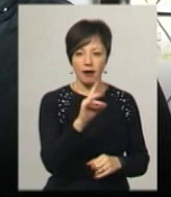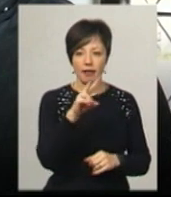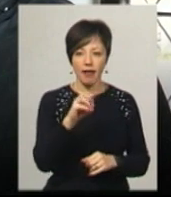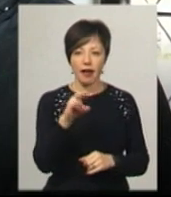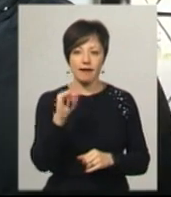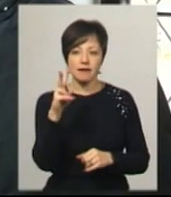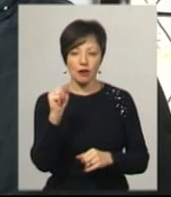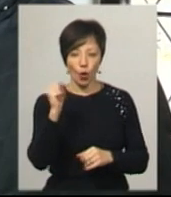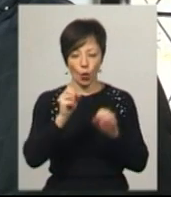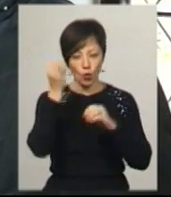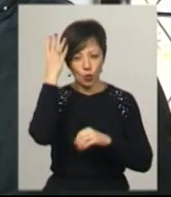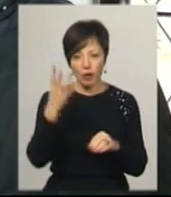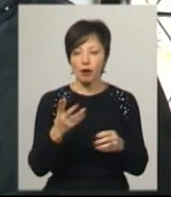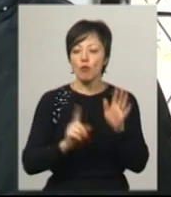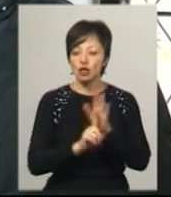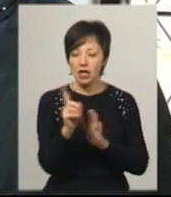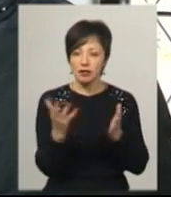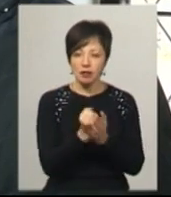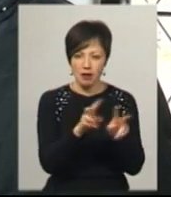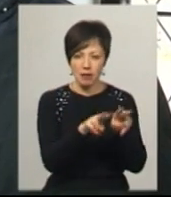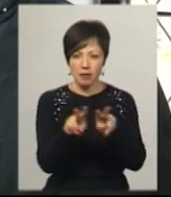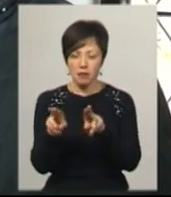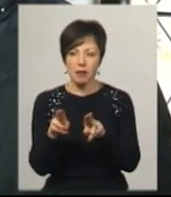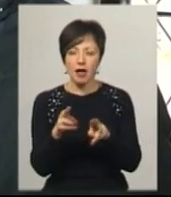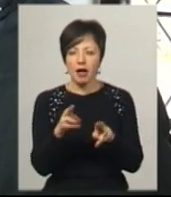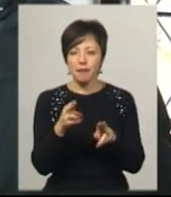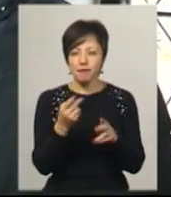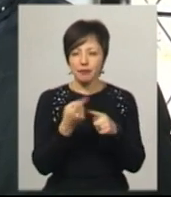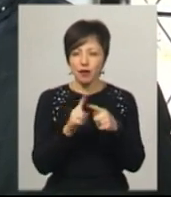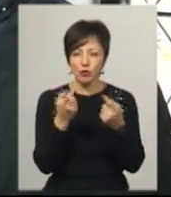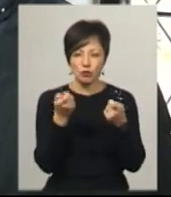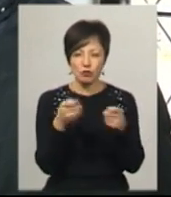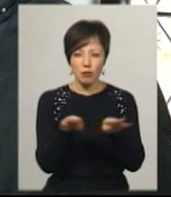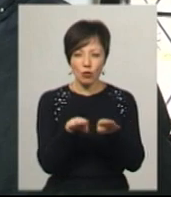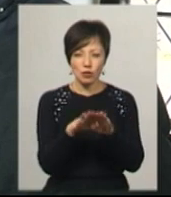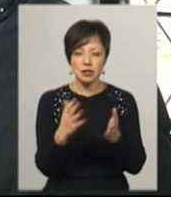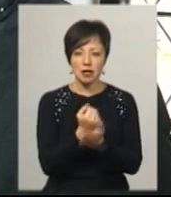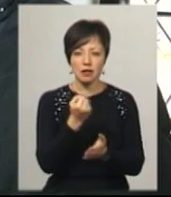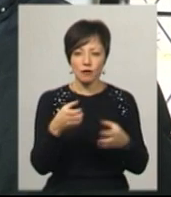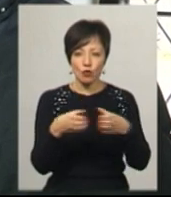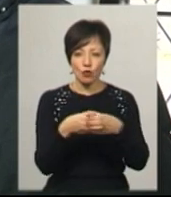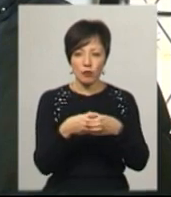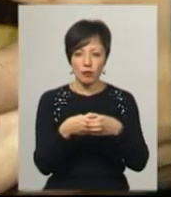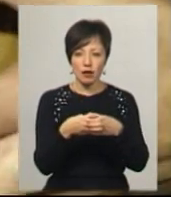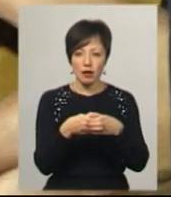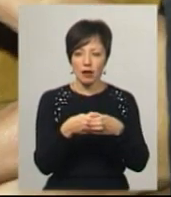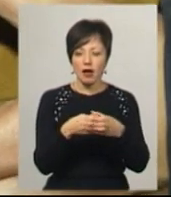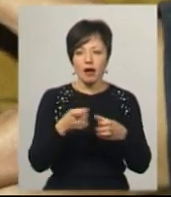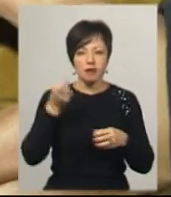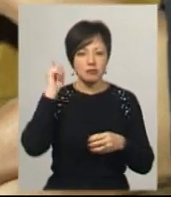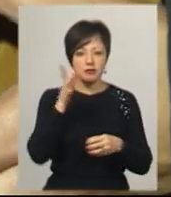Розпочали шукати аналогії, і найближчі аналогії, причому трішки такі віддалені, знайдені в групі Фракійського Гальштату,